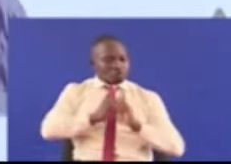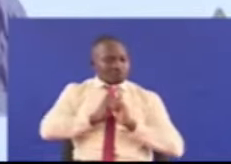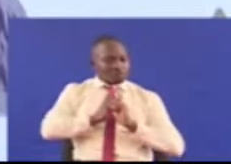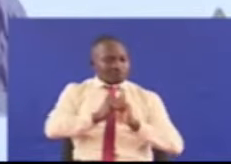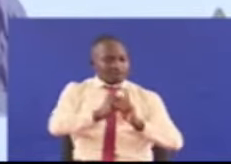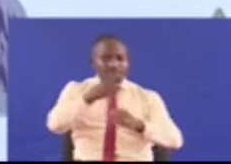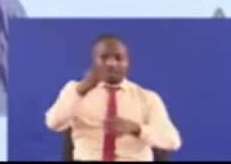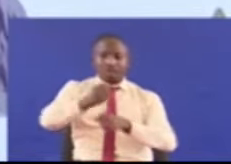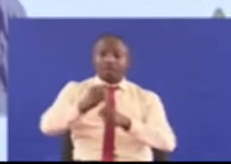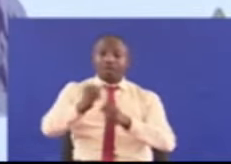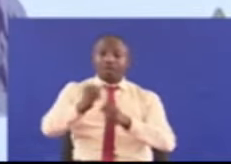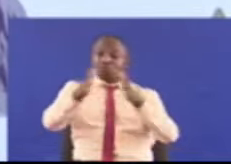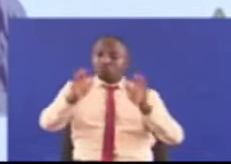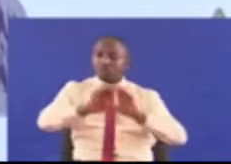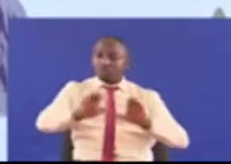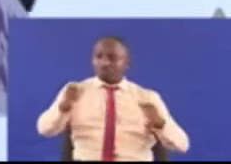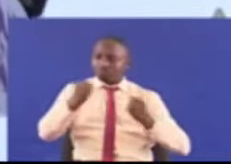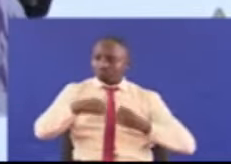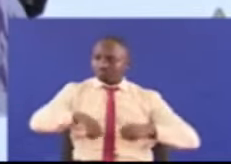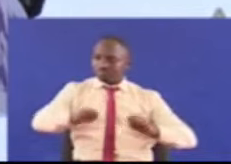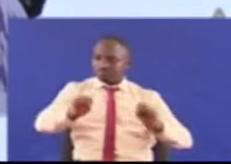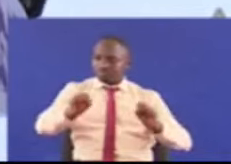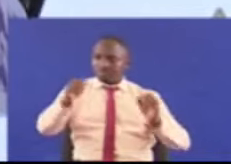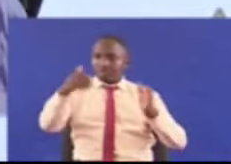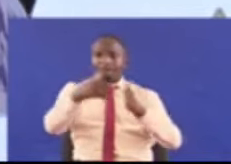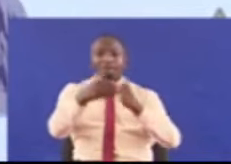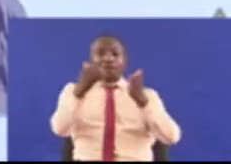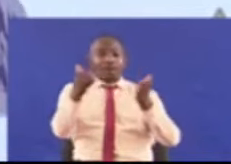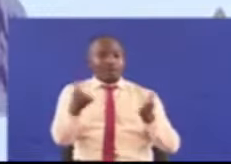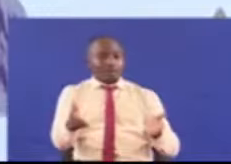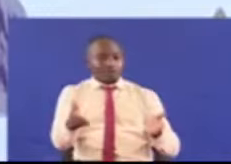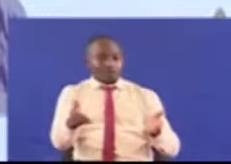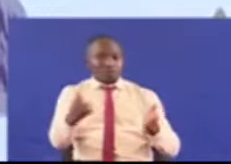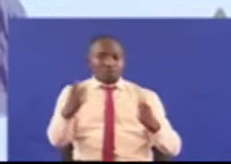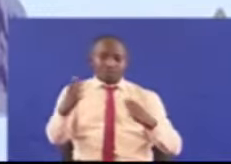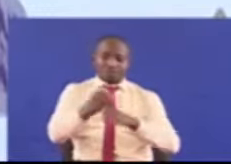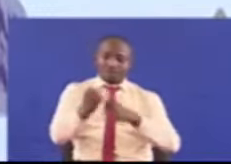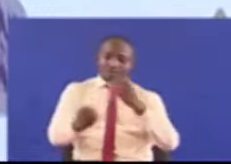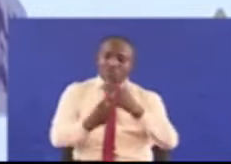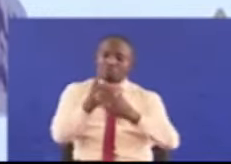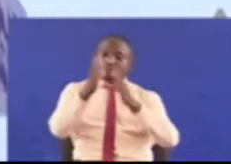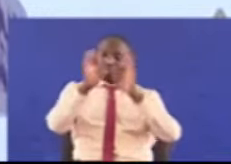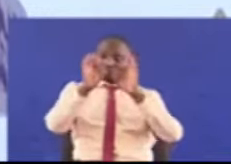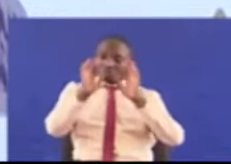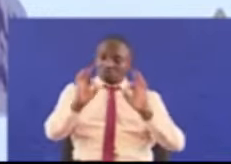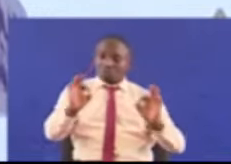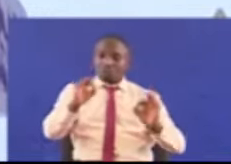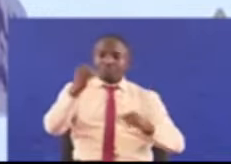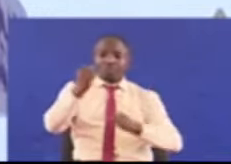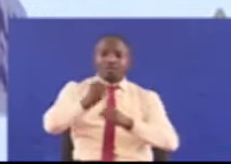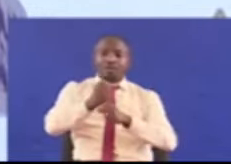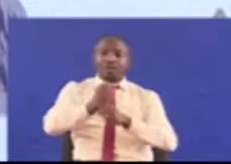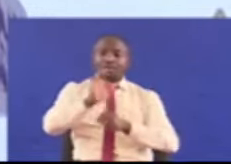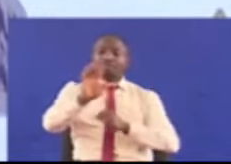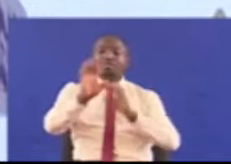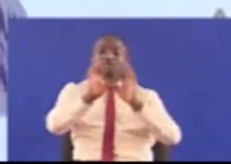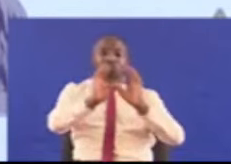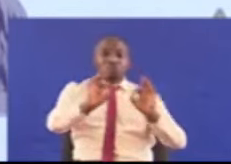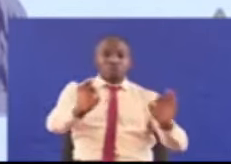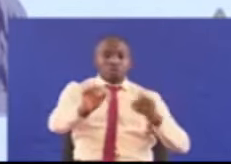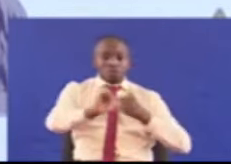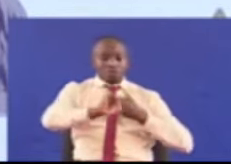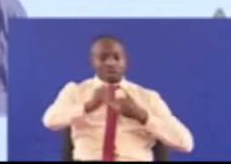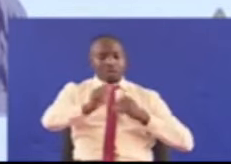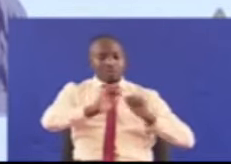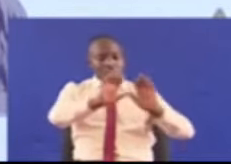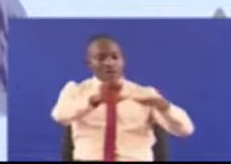Kazi kubwa mmeifanya. Mae haya leo tunafurahia hapa ni matokeo ya kazi ambayo mmeifanya kwa niaba ya